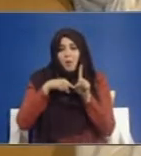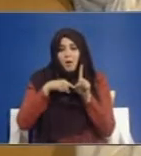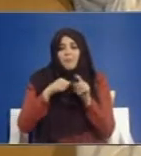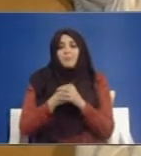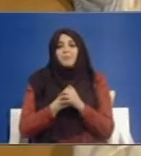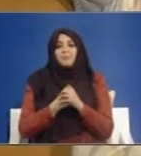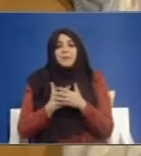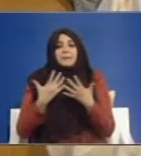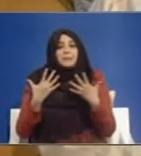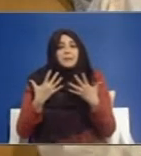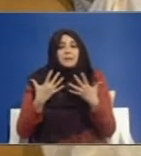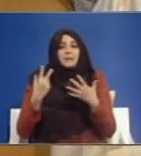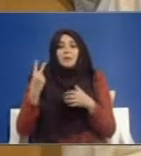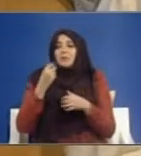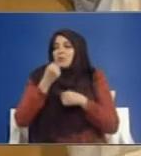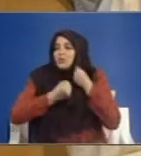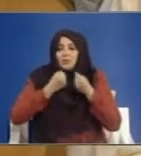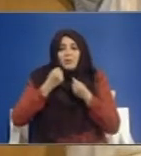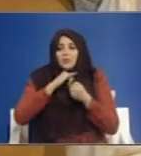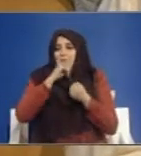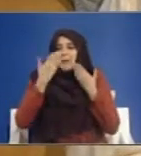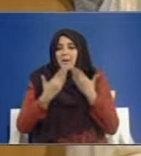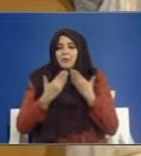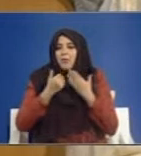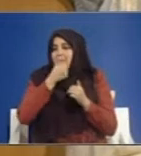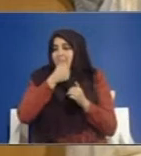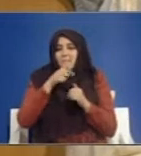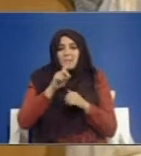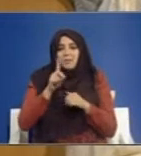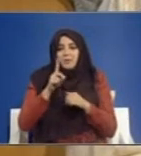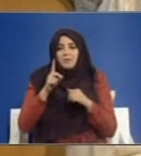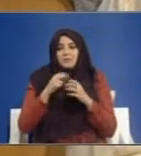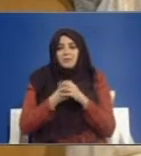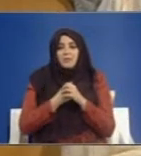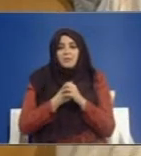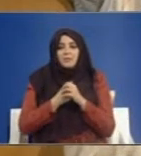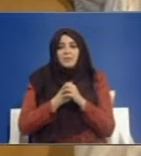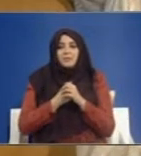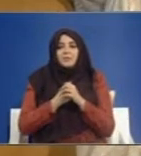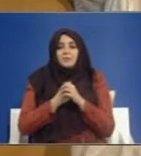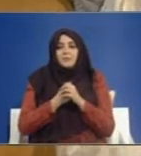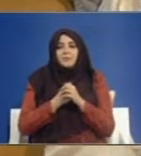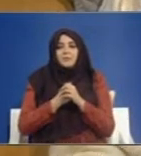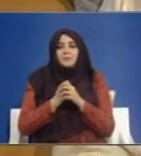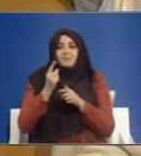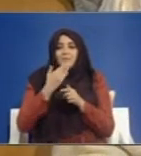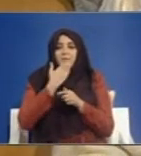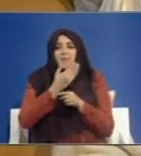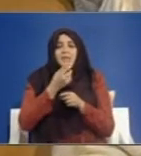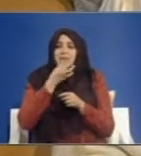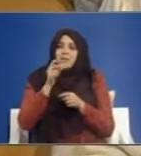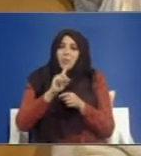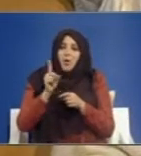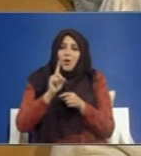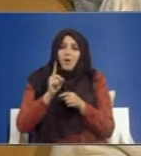لم نتمكن من الصبر عليهما. تفضل شيخنا. لك الفضل أستاذ هارون. لا، الإنسان إذا